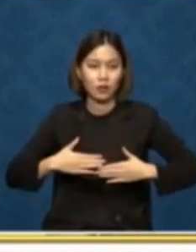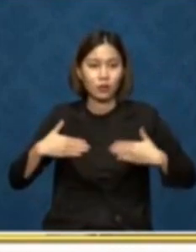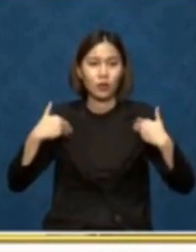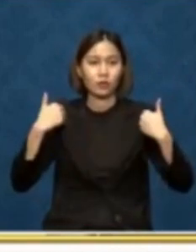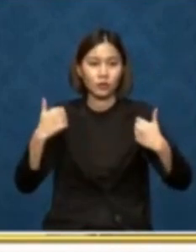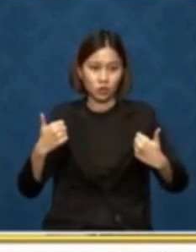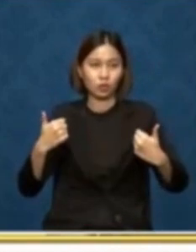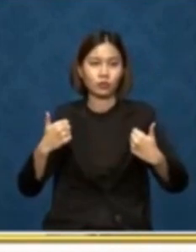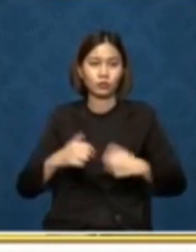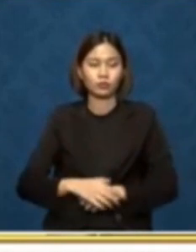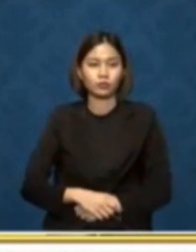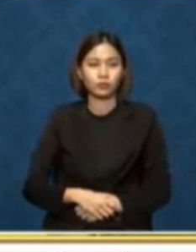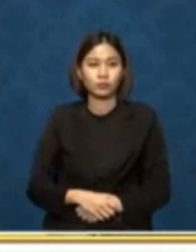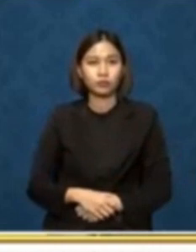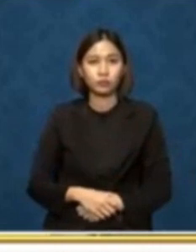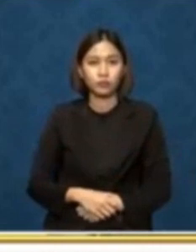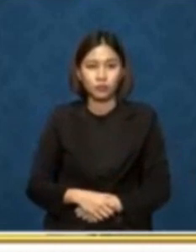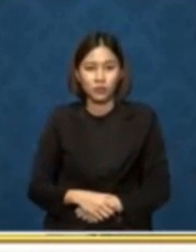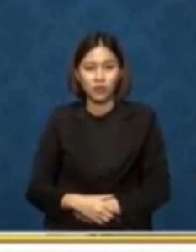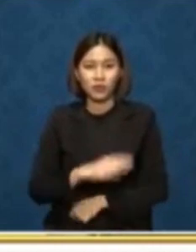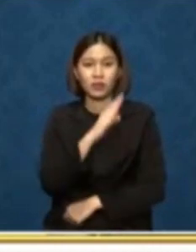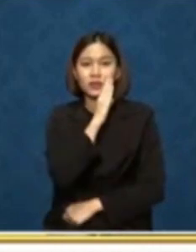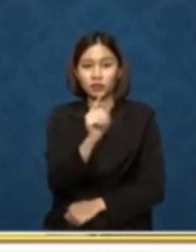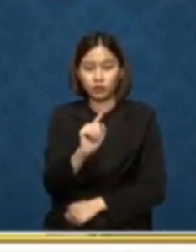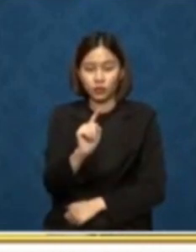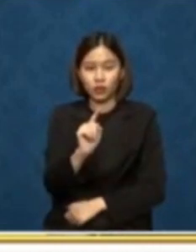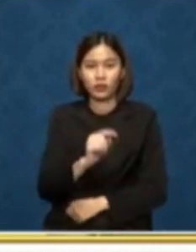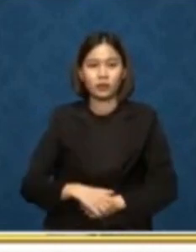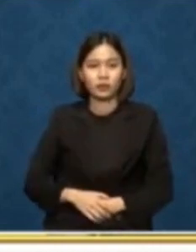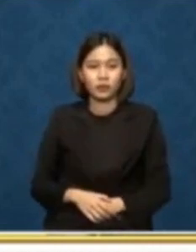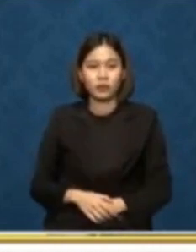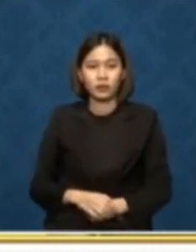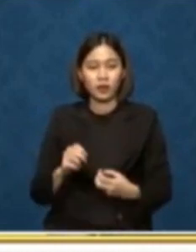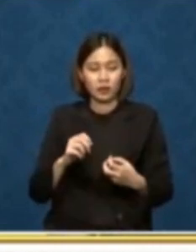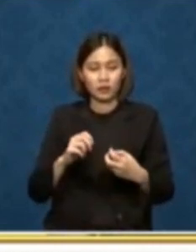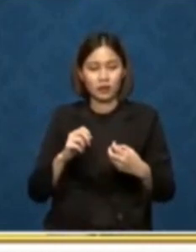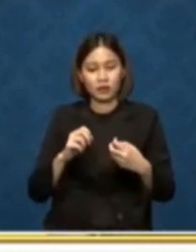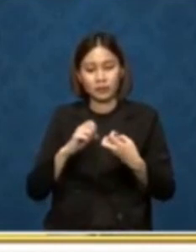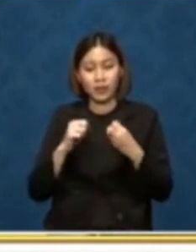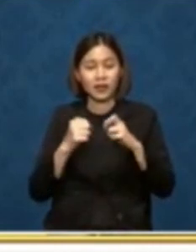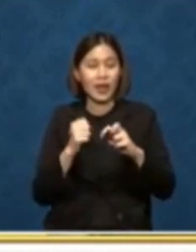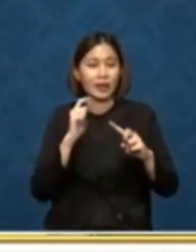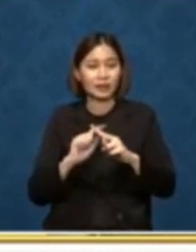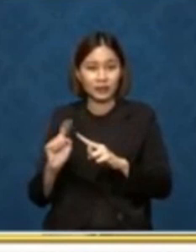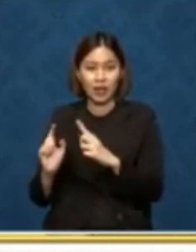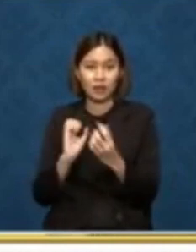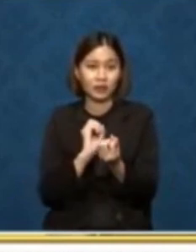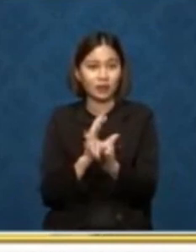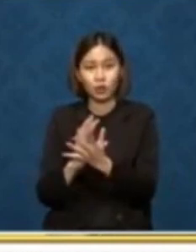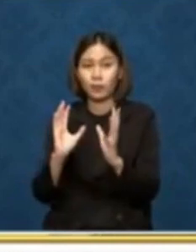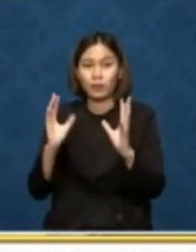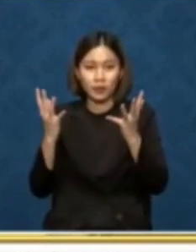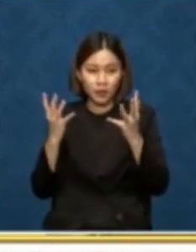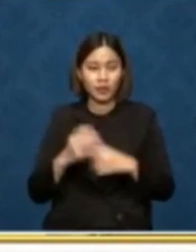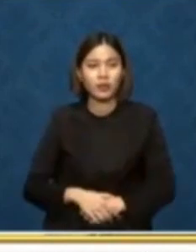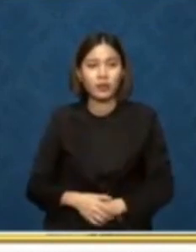ความผาสุขมากกว่าที่เป็นอยู่เนี่ยนะครับถ้าหากว่าสถานการณ์ต่างๆเนี่ยนะครับไม่ถูกสร้าง